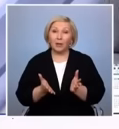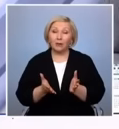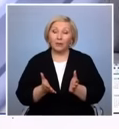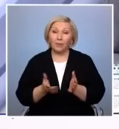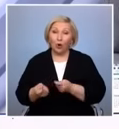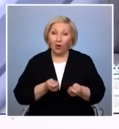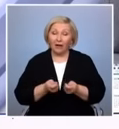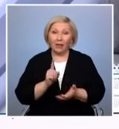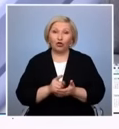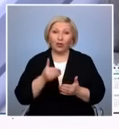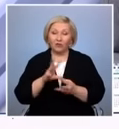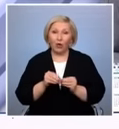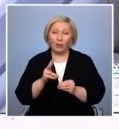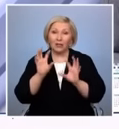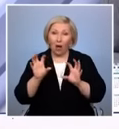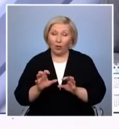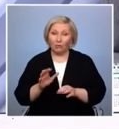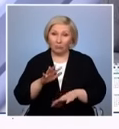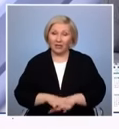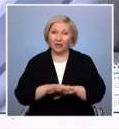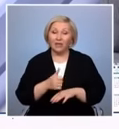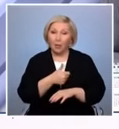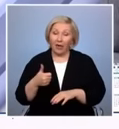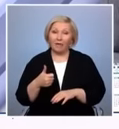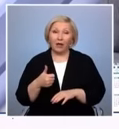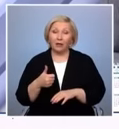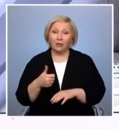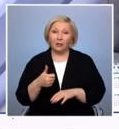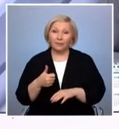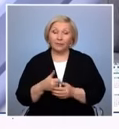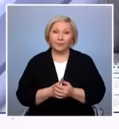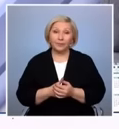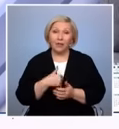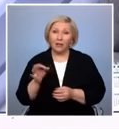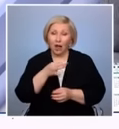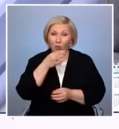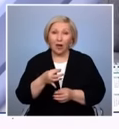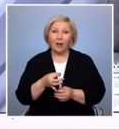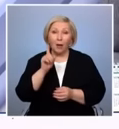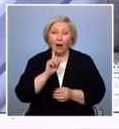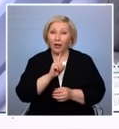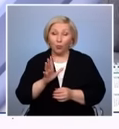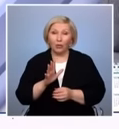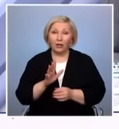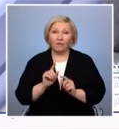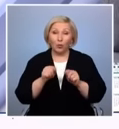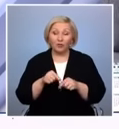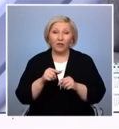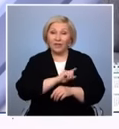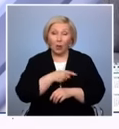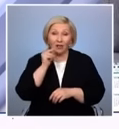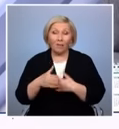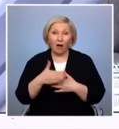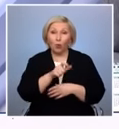какой-нибудь дороги, какого-нибудь моста, какого-нибудь благоустройства, еще чего-нибудь, воды в Белорецке, еще чего-нибудь, Хабиров неизменно отвечал: денег нет, денег